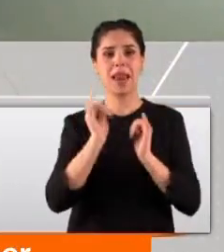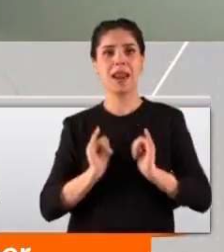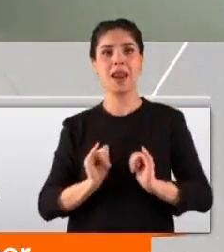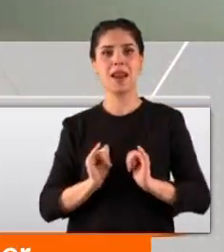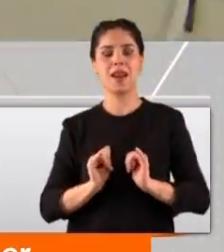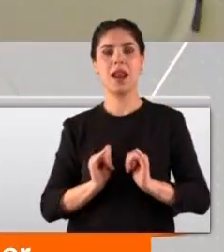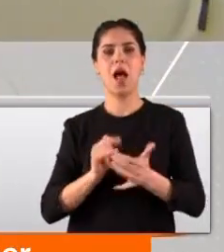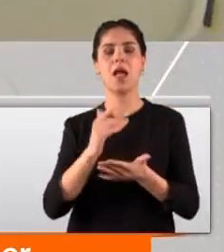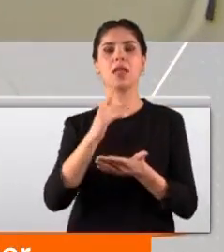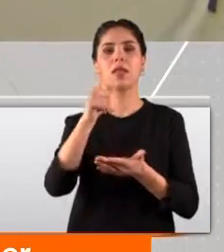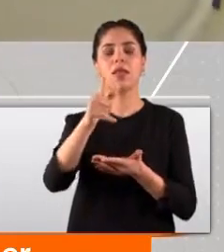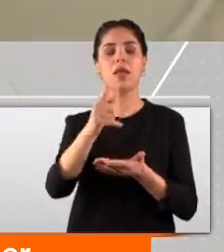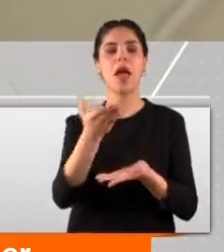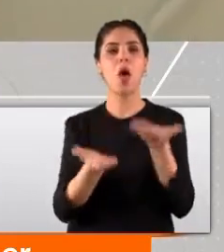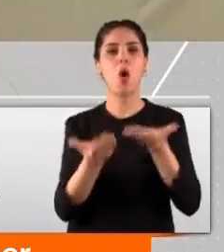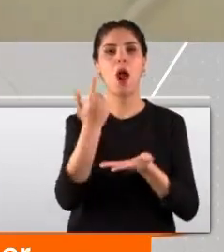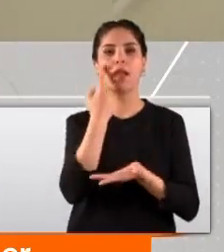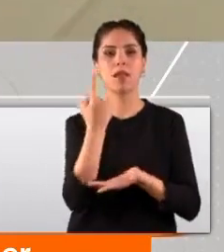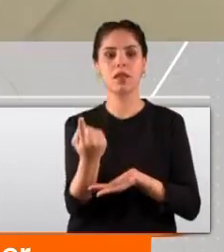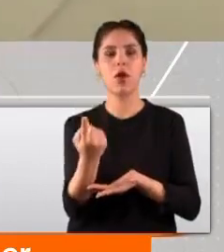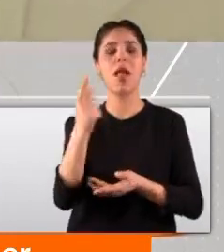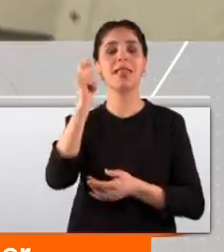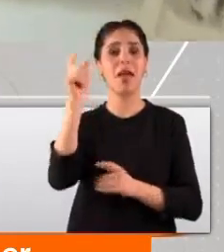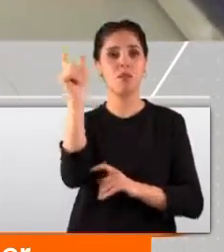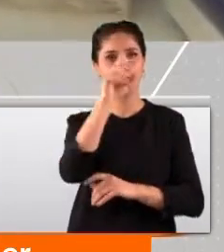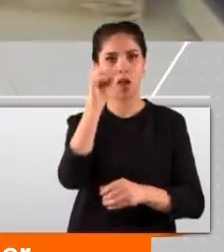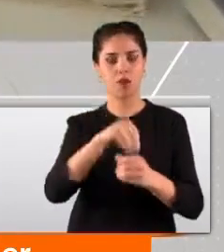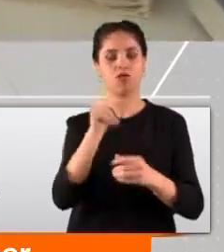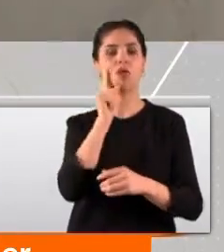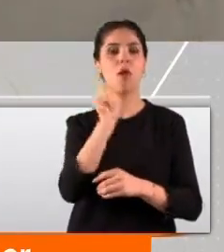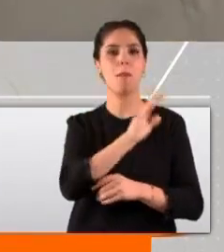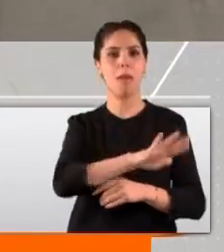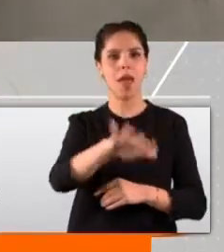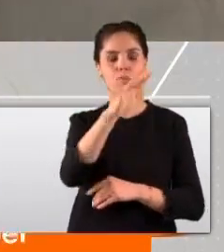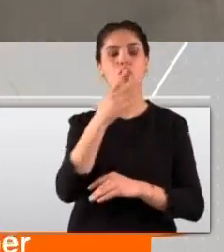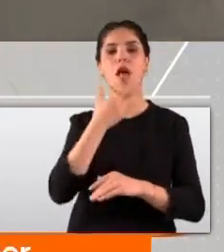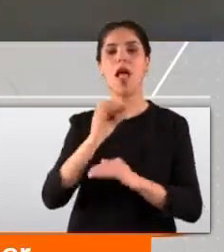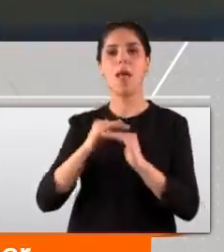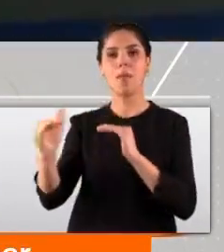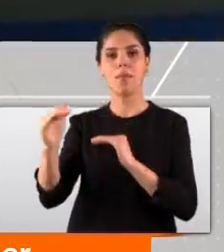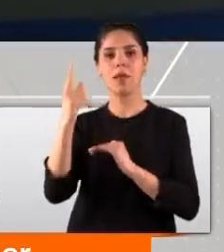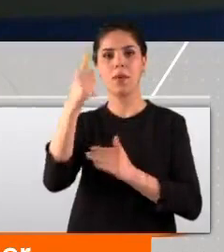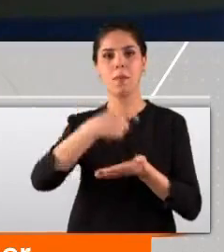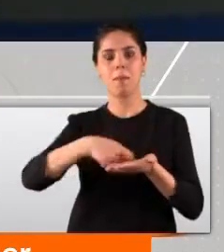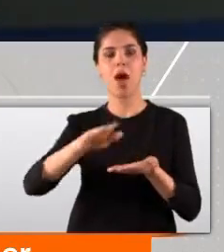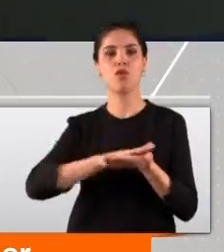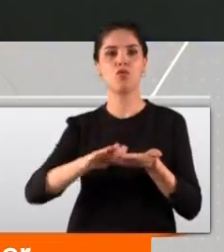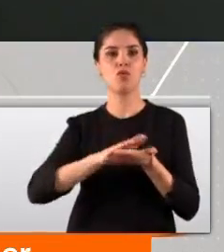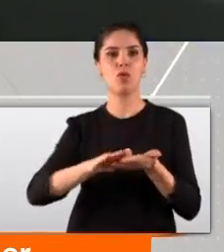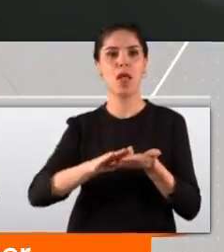da içine alacak şekilde Temmuz ayında memur ve emeklilerimize bir maaş